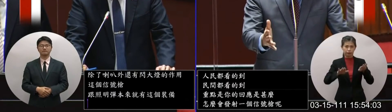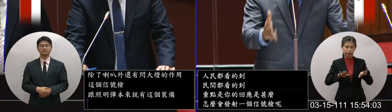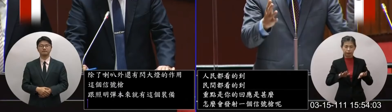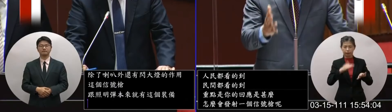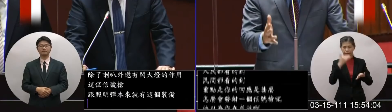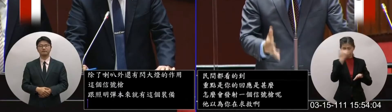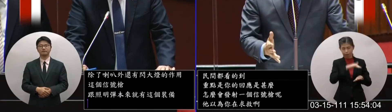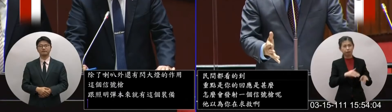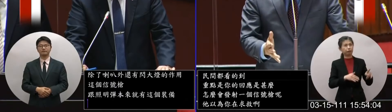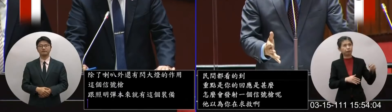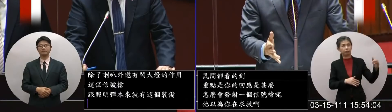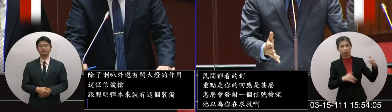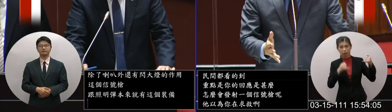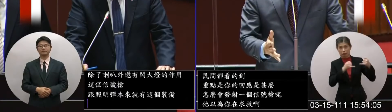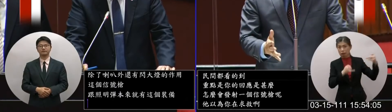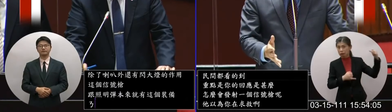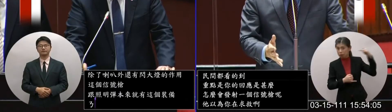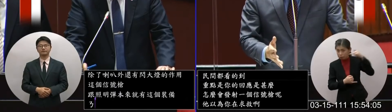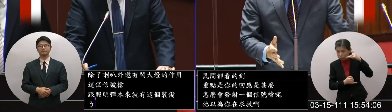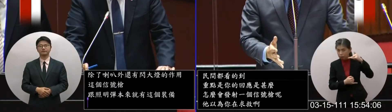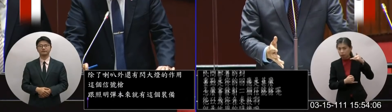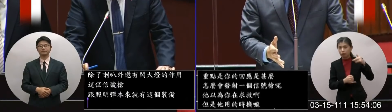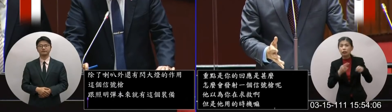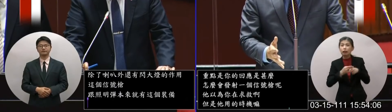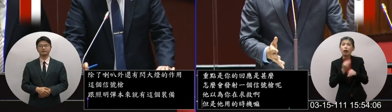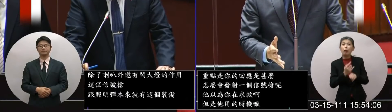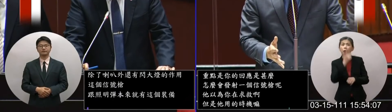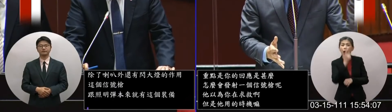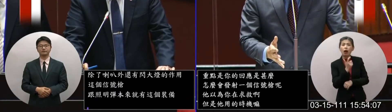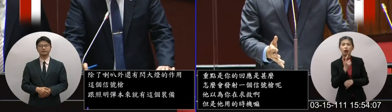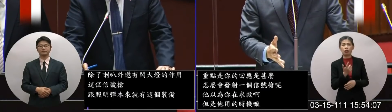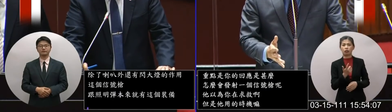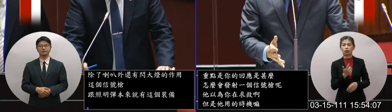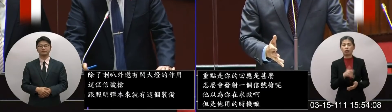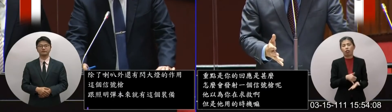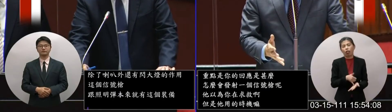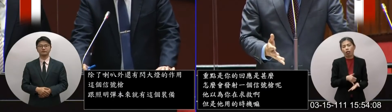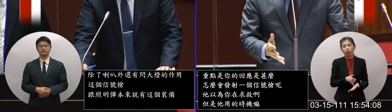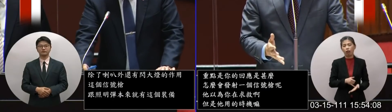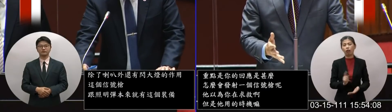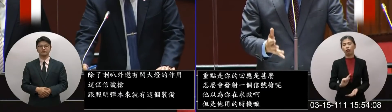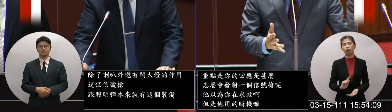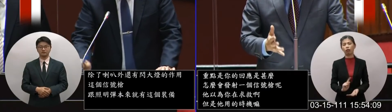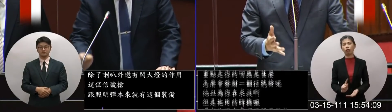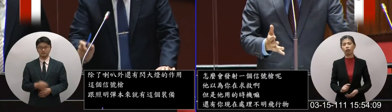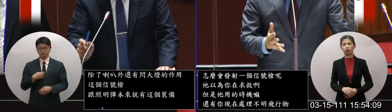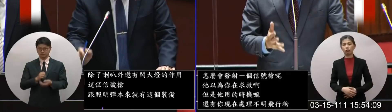明飞行物，甚至是敌机的时候，你用信号枪来伺候啊？